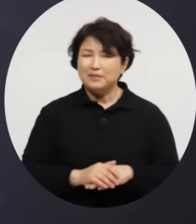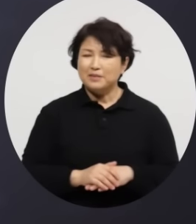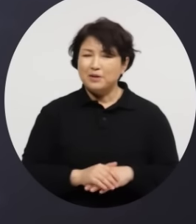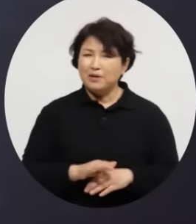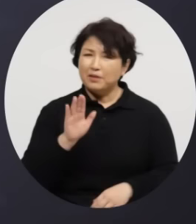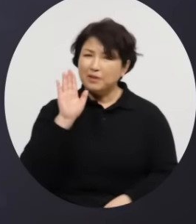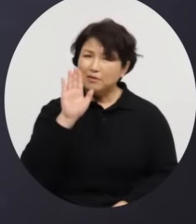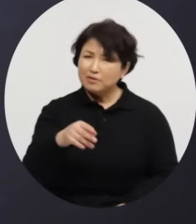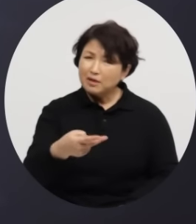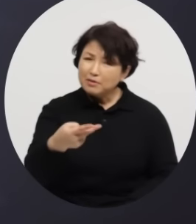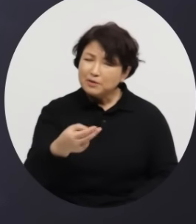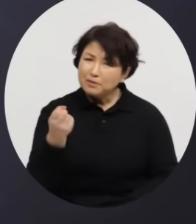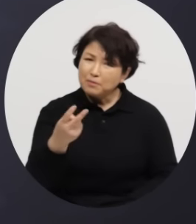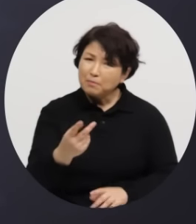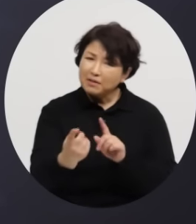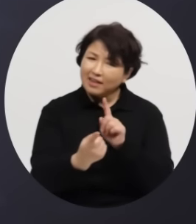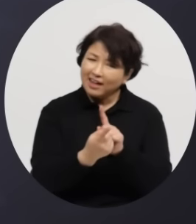뭐 그런 기회가